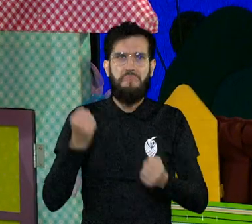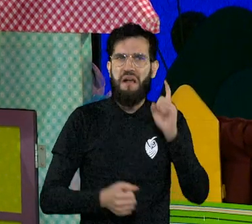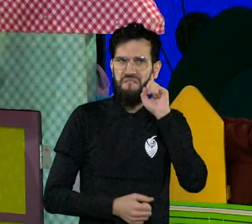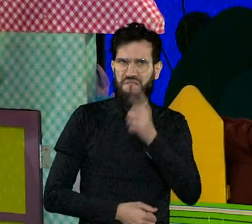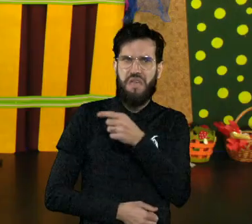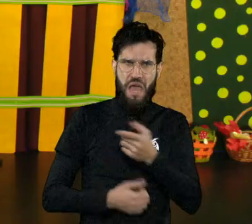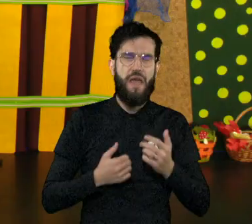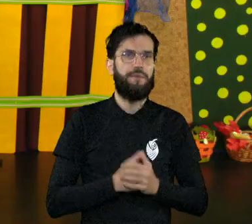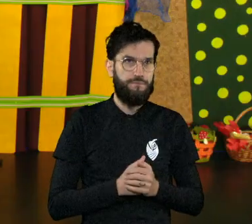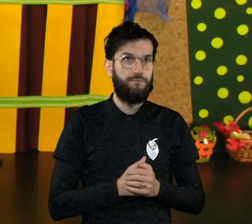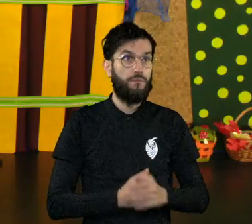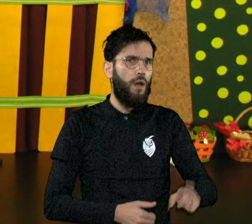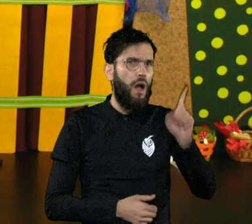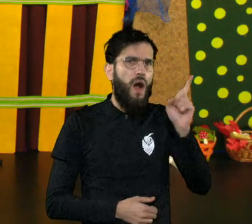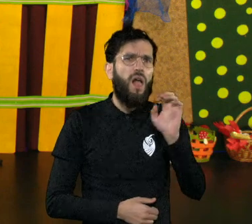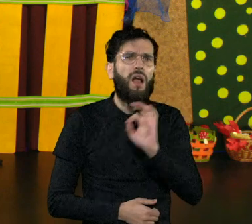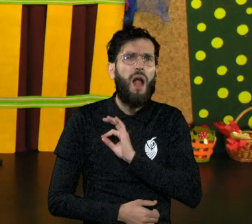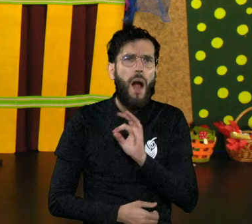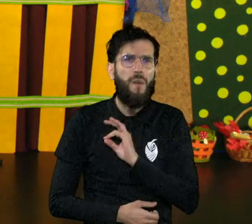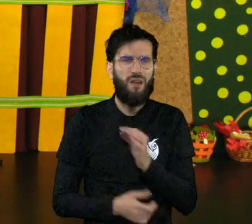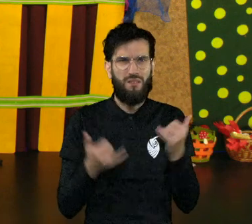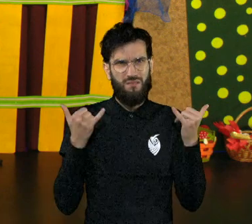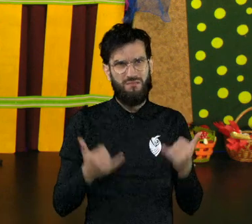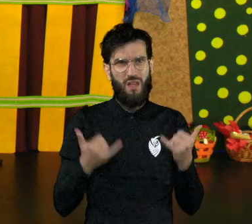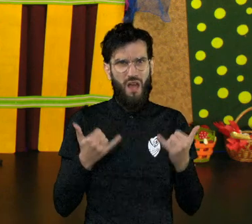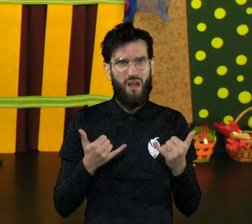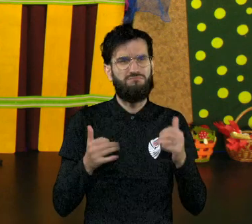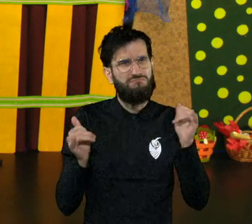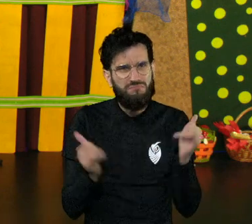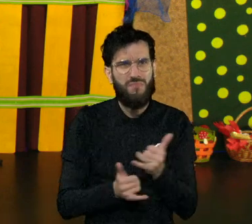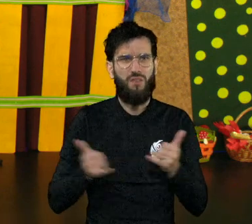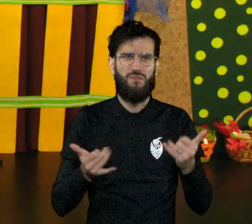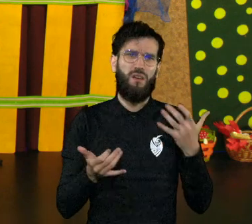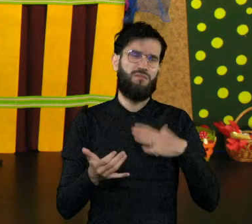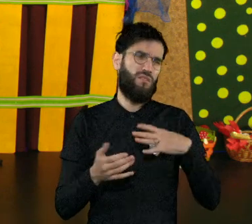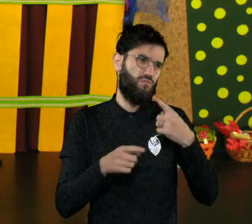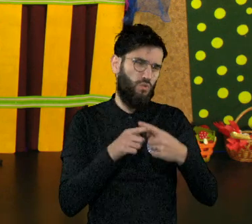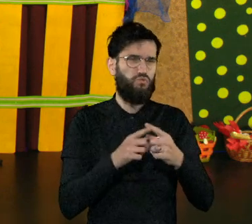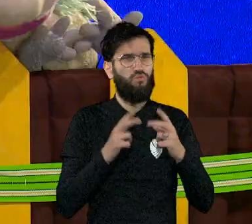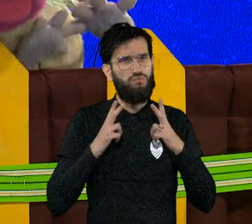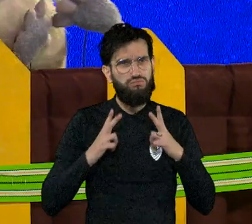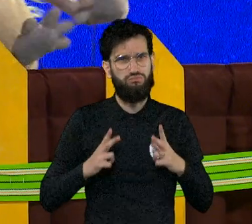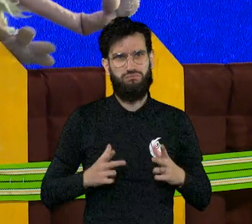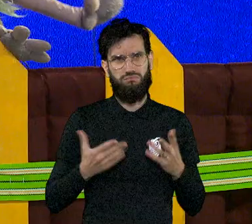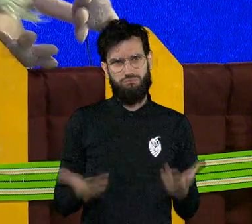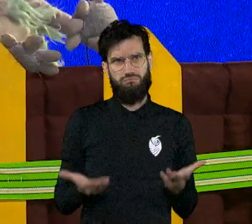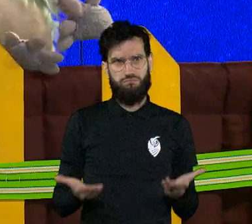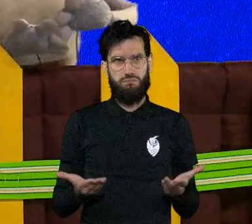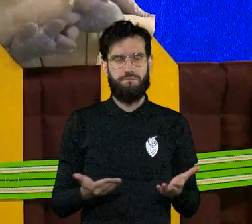super tréning. Ale kamoši, čo keby sme si už teraz dali naozaj niečo také oddychovejšie? Áno, si